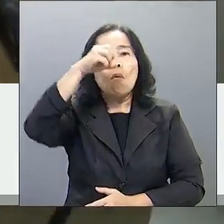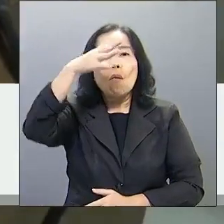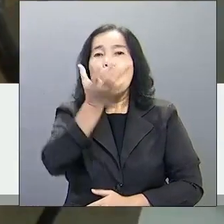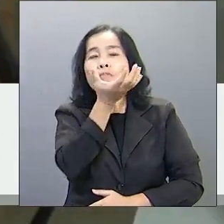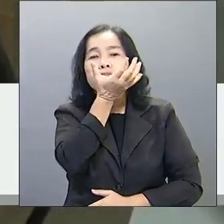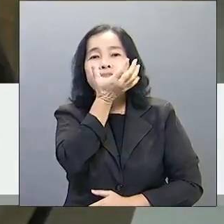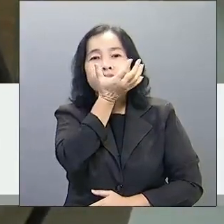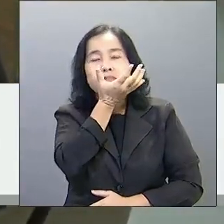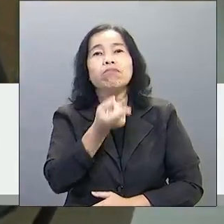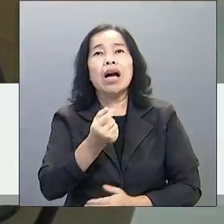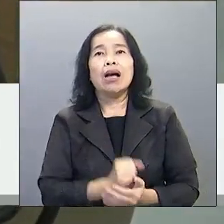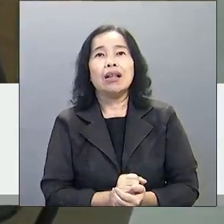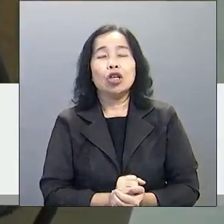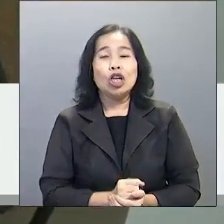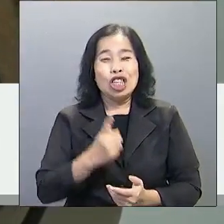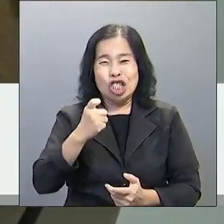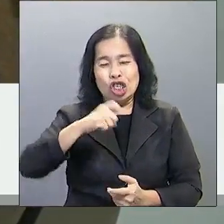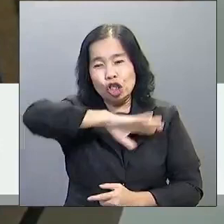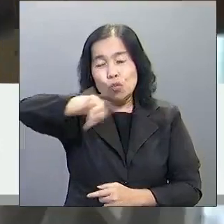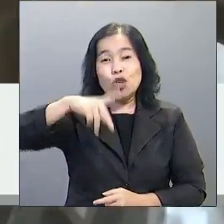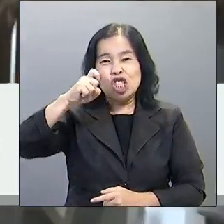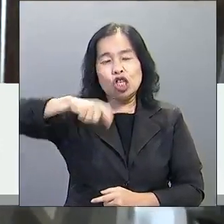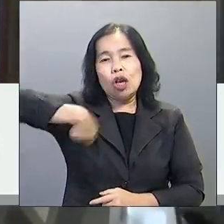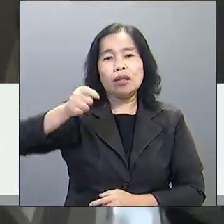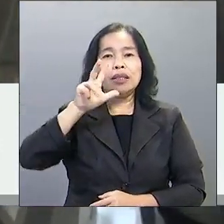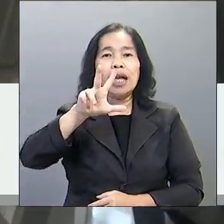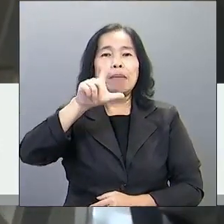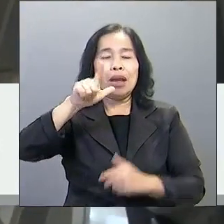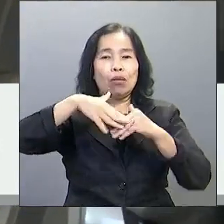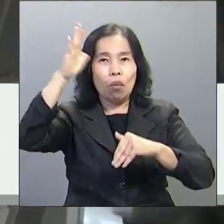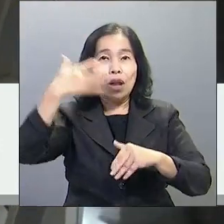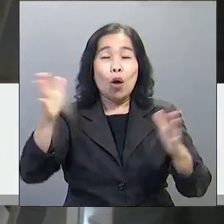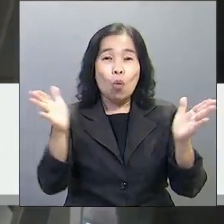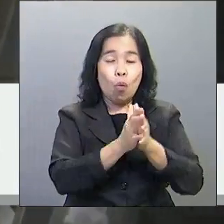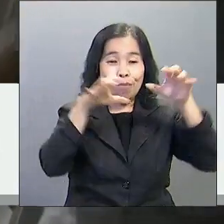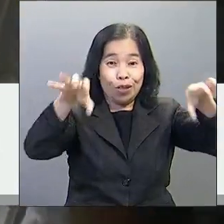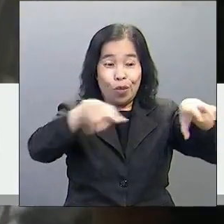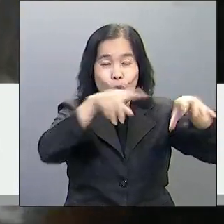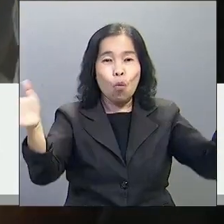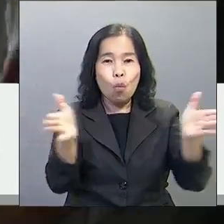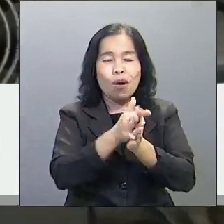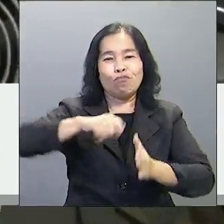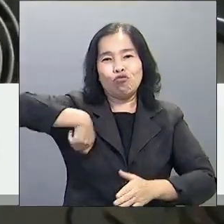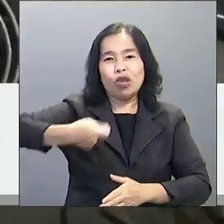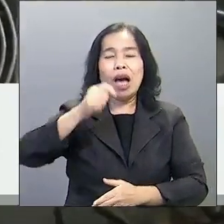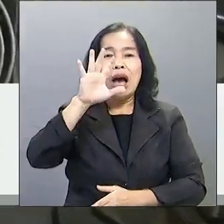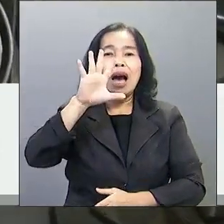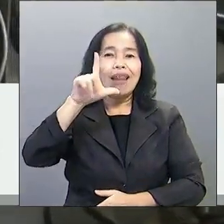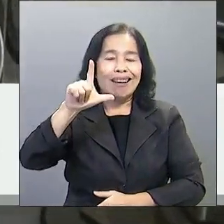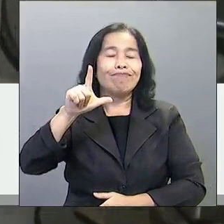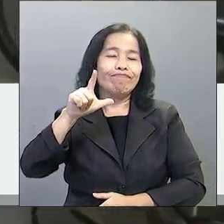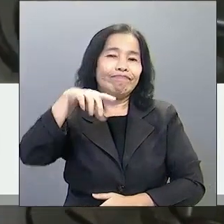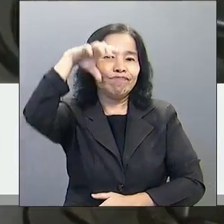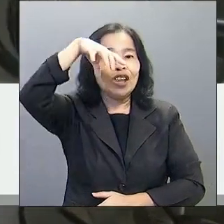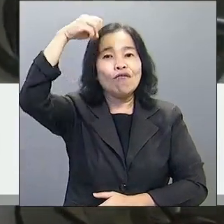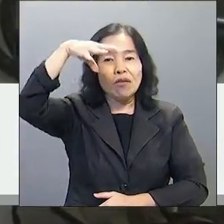โดยมูลค่าความเสียหายกว่า3ล้านบาทรวมมูลค่าความเสียหายทั้ง2จุดกว่า5ล้านบาทค่ะจับกุมผู้ต้องห